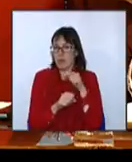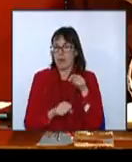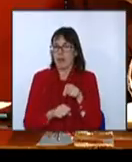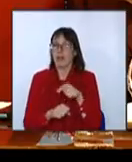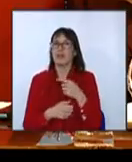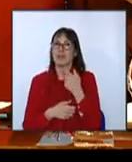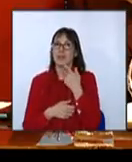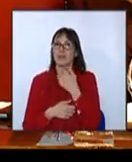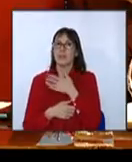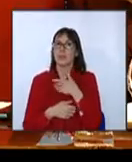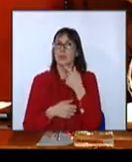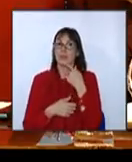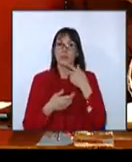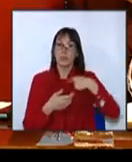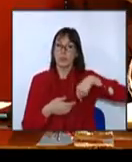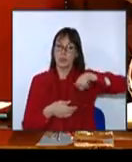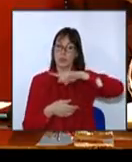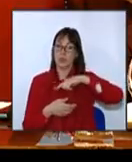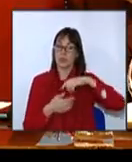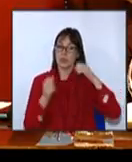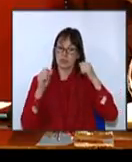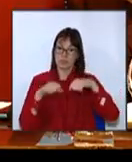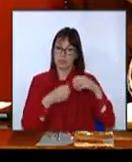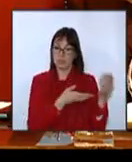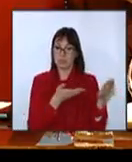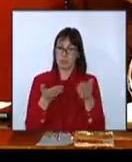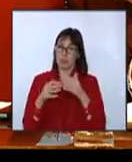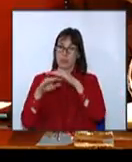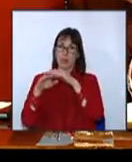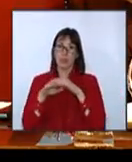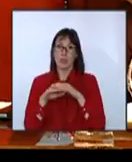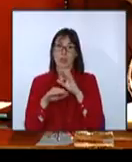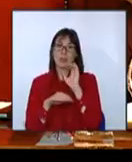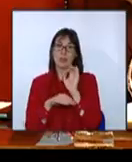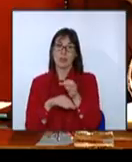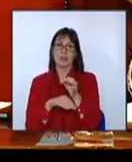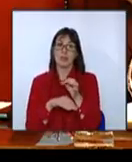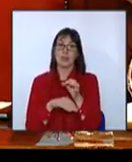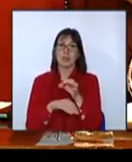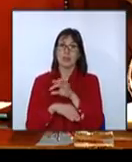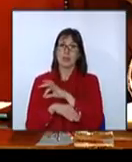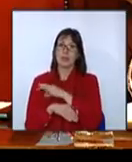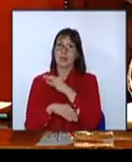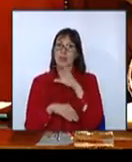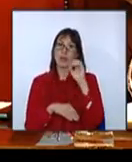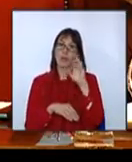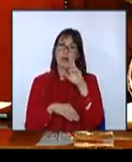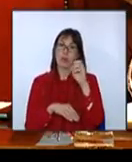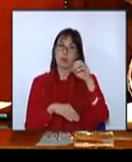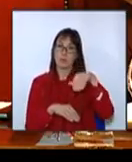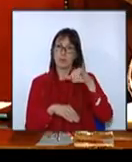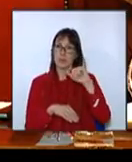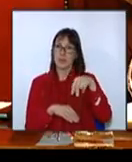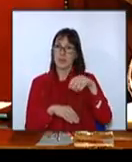Llavors, nosaltres vam convidar, aquí potser sí que vaig convidar el senyor Lluís Coromines i va